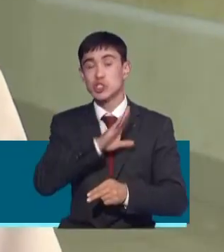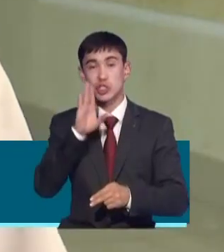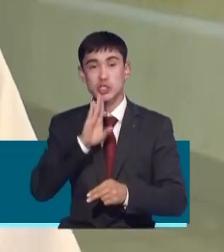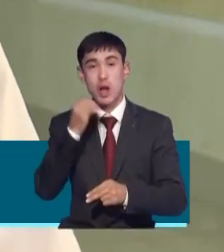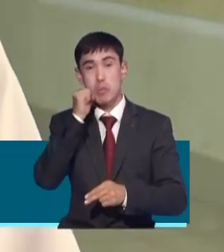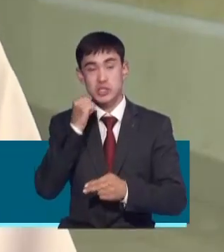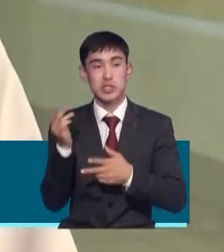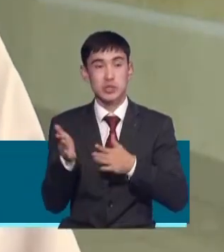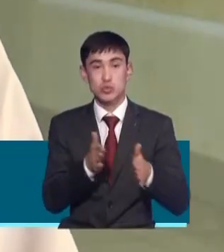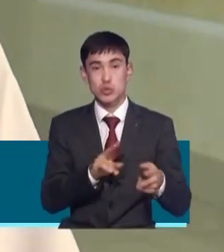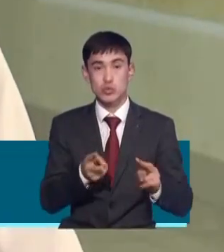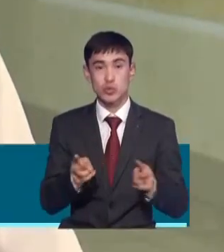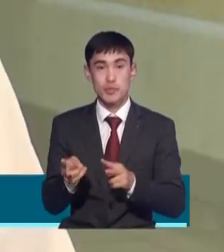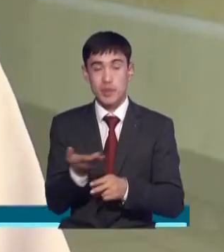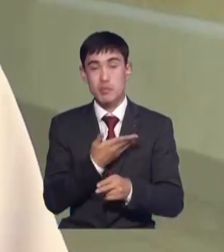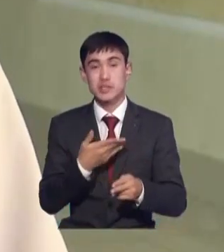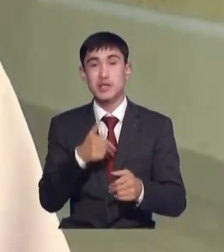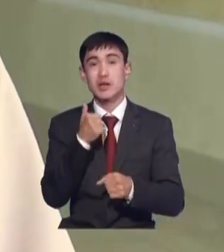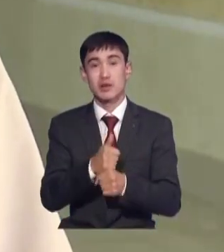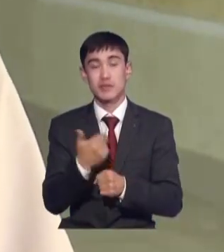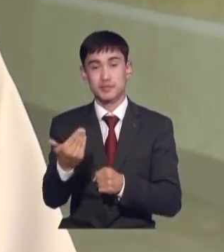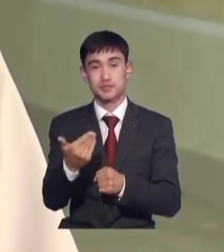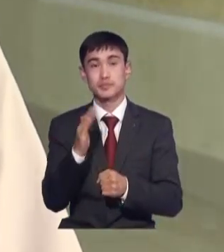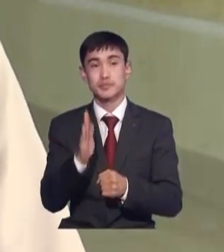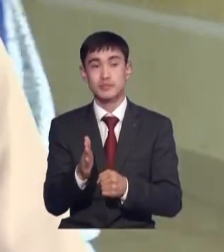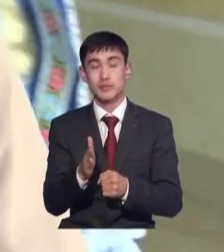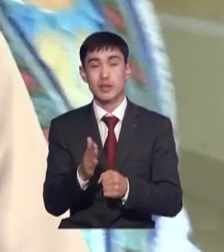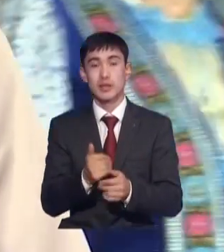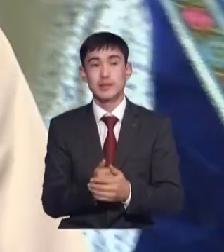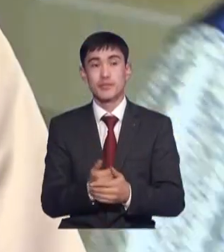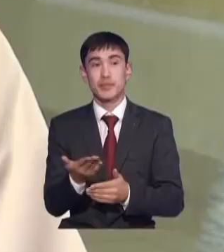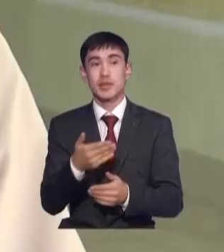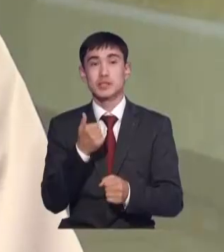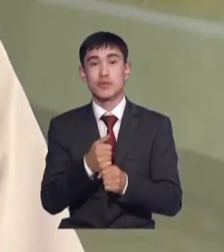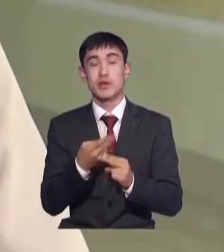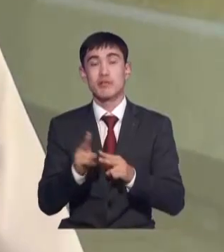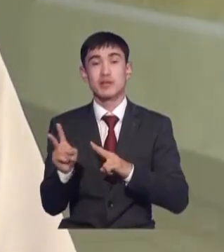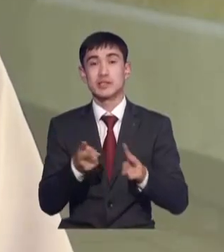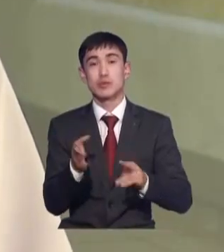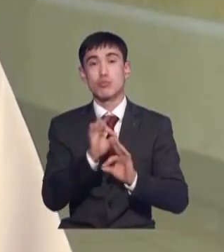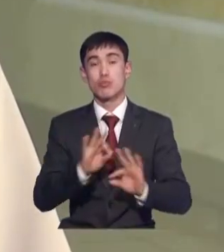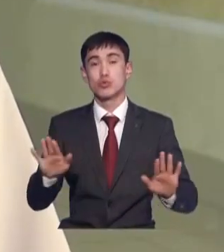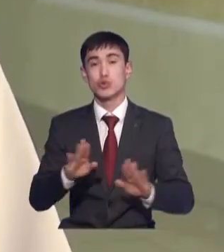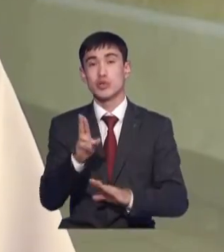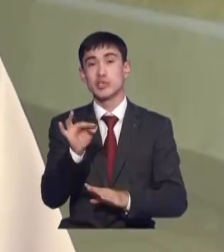и апашки, бабушки. Мы взяли его за основу, и на основе этого танца музыку кизбасу взяли. Мы